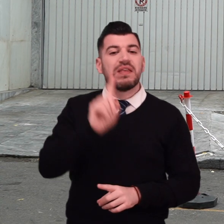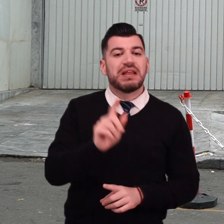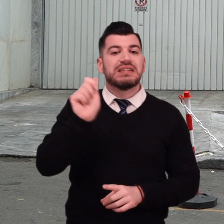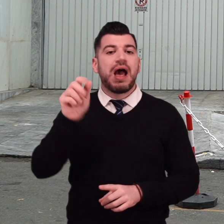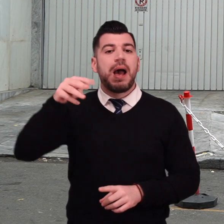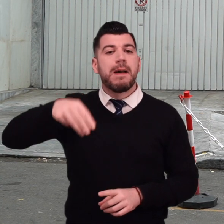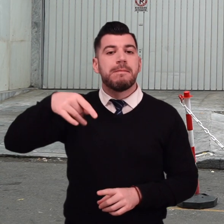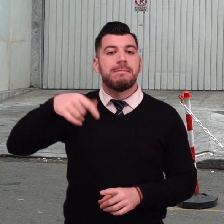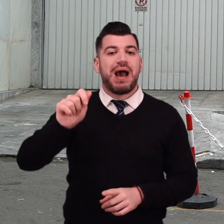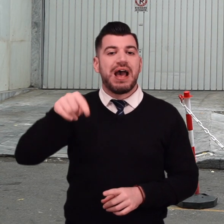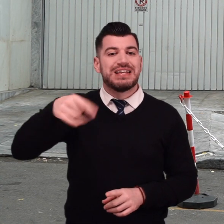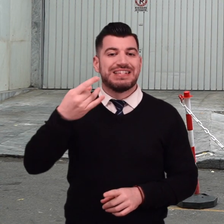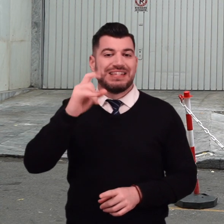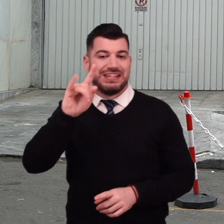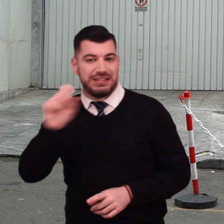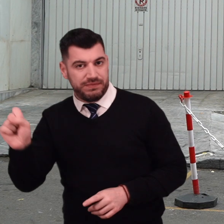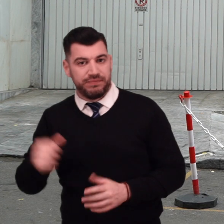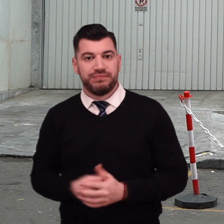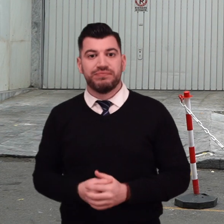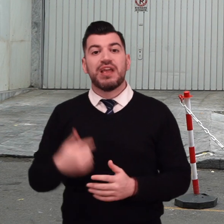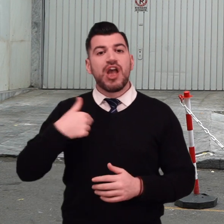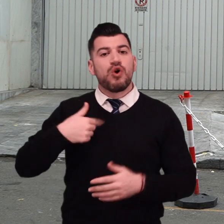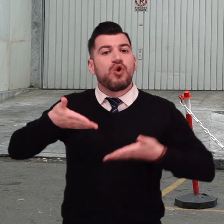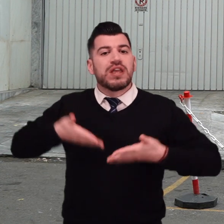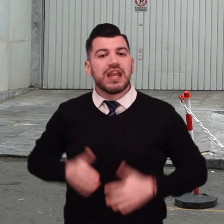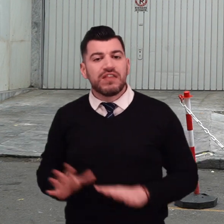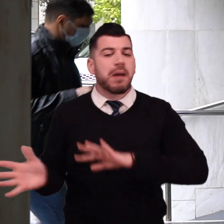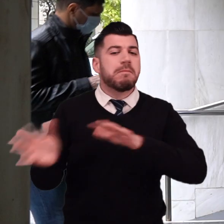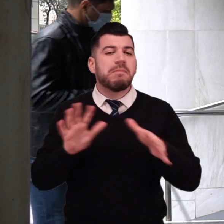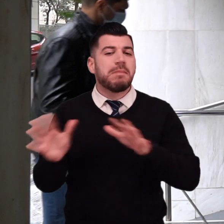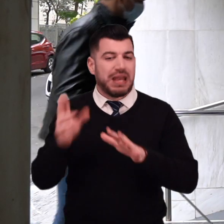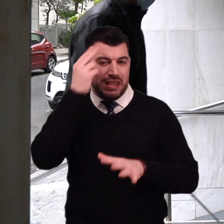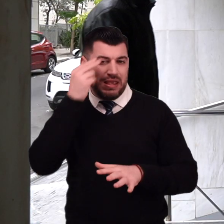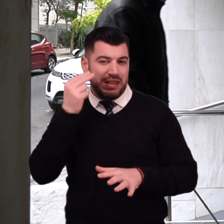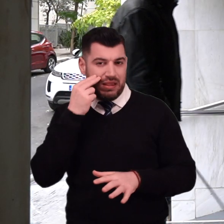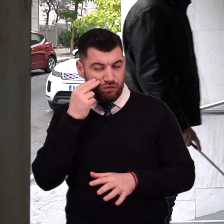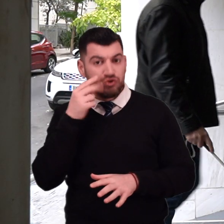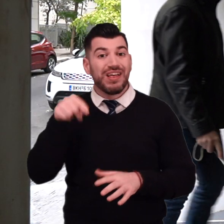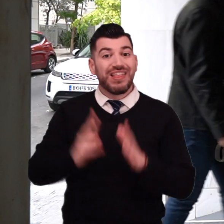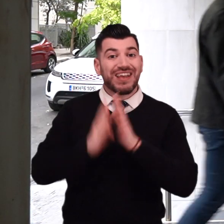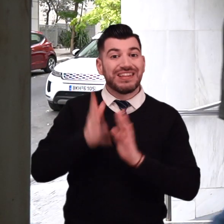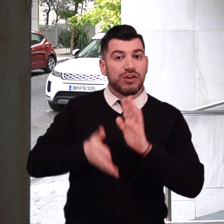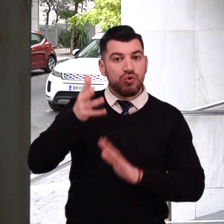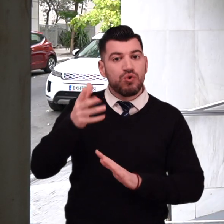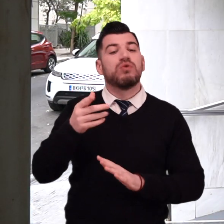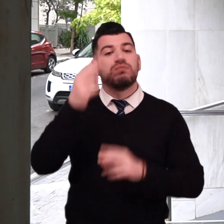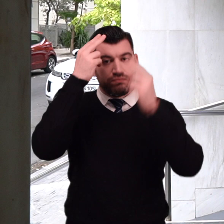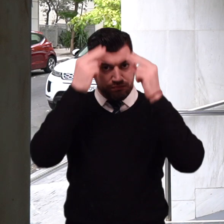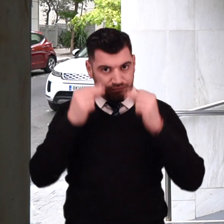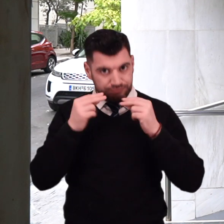Αμπατζής. Εγώ γεννήθηκα με μερική απώλεια όρασης. Στα 14 μου έχασα εντελώς την όρασή μου.